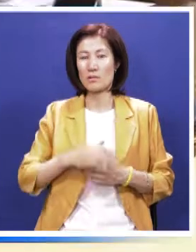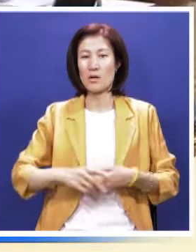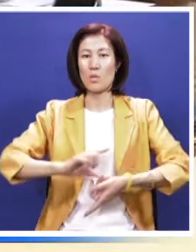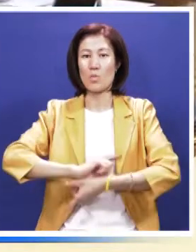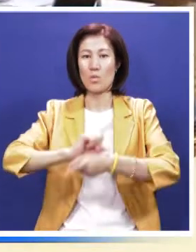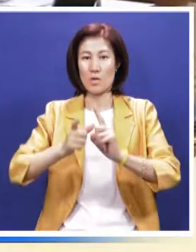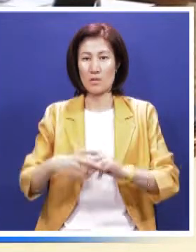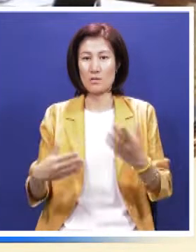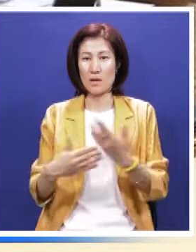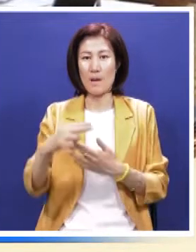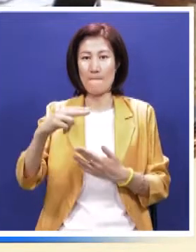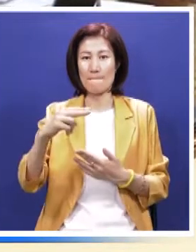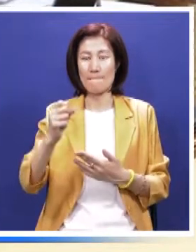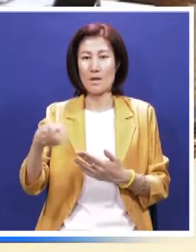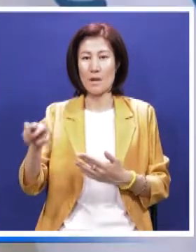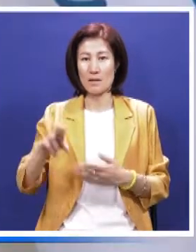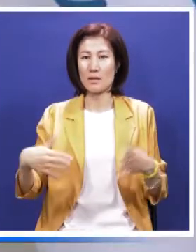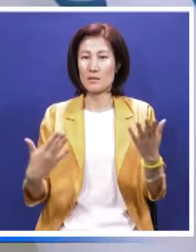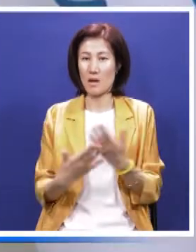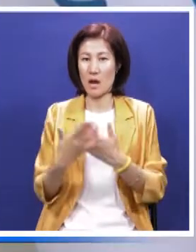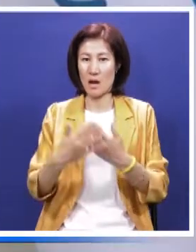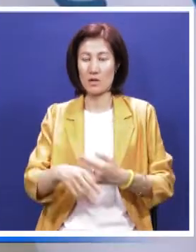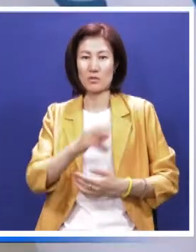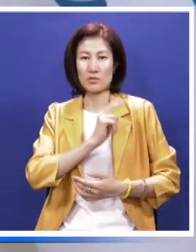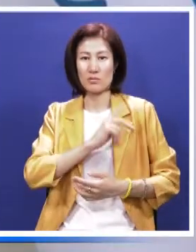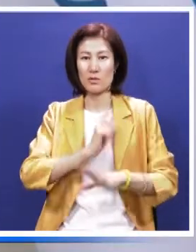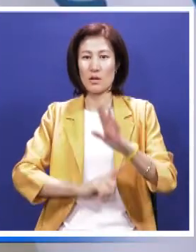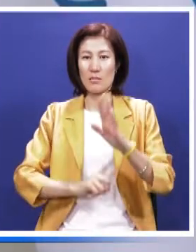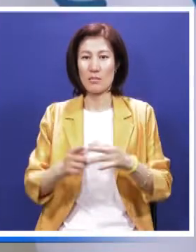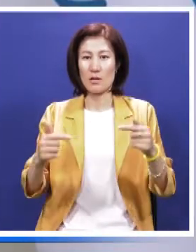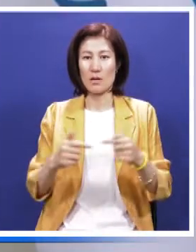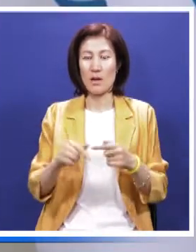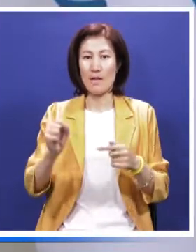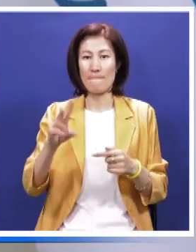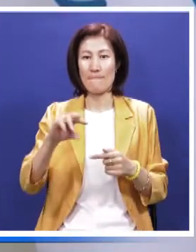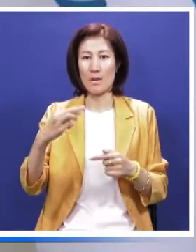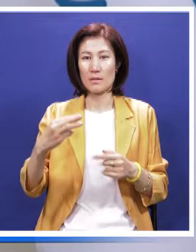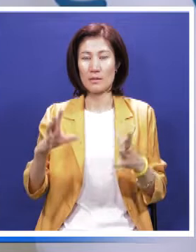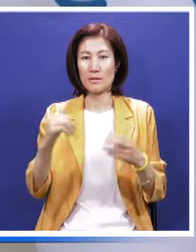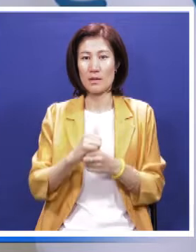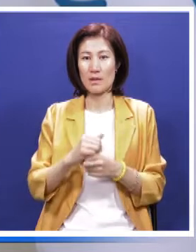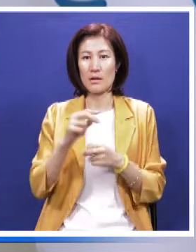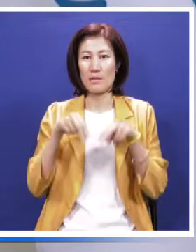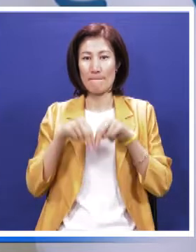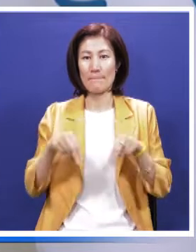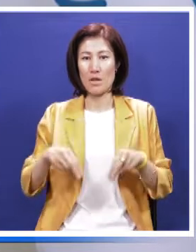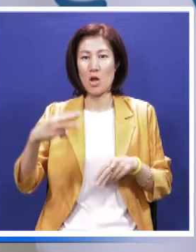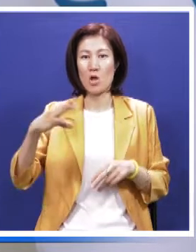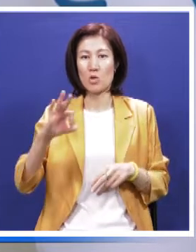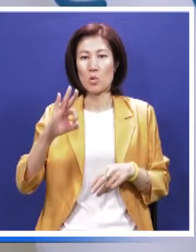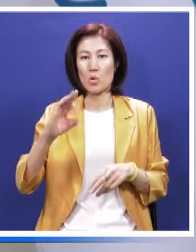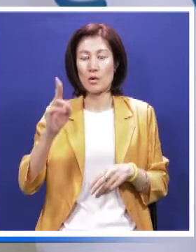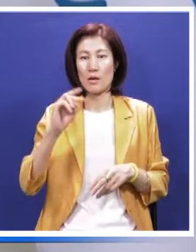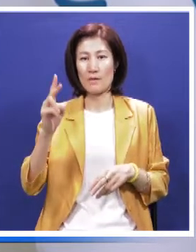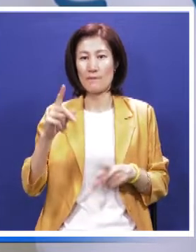жаңа партия быйыл жаңа жүйемен жұмыс атқармақ сыңайлы. Бұған дәлел Аманат партиясының төрағасы Қасым Жомарт Тоқаевтың кешегі айтқан